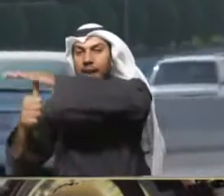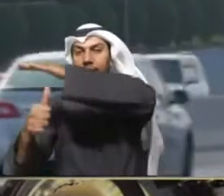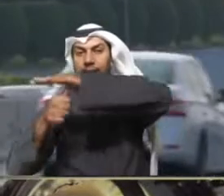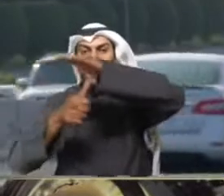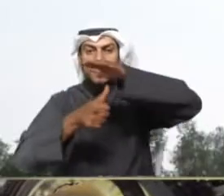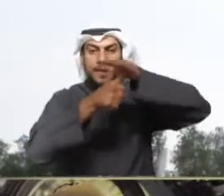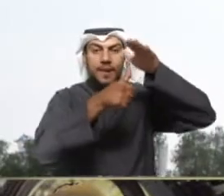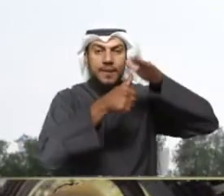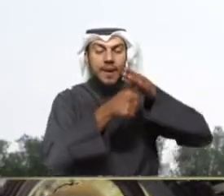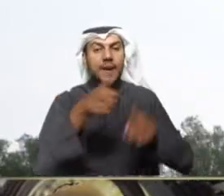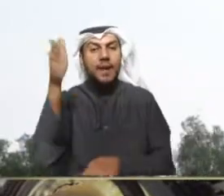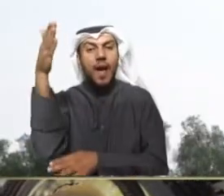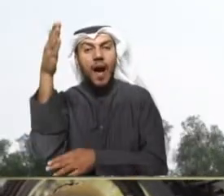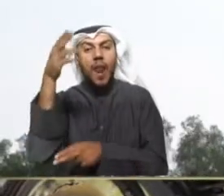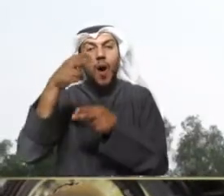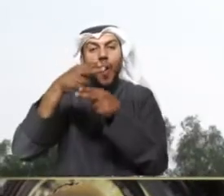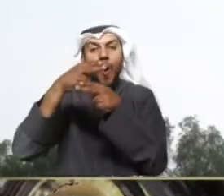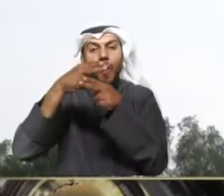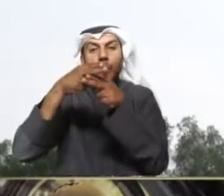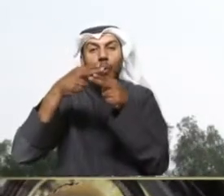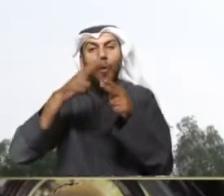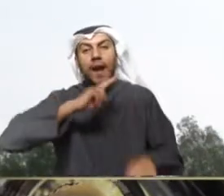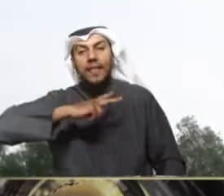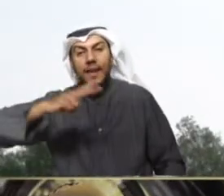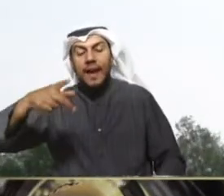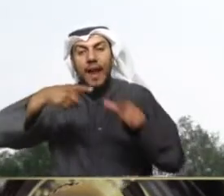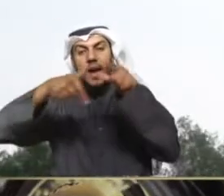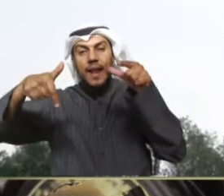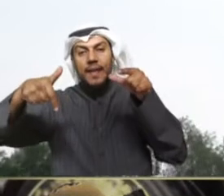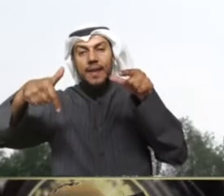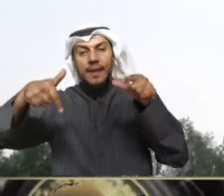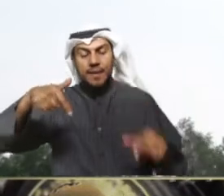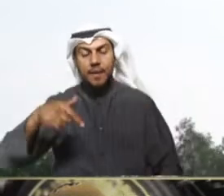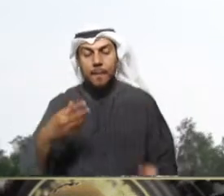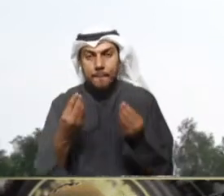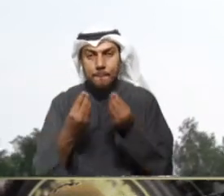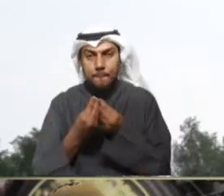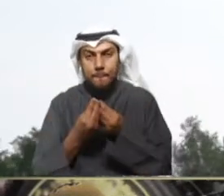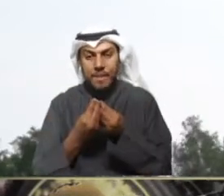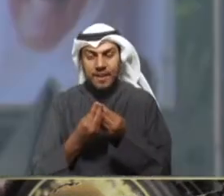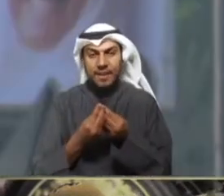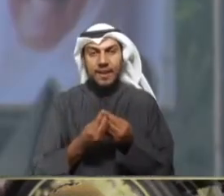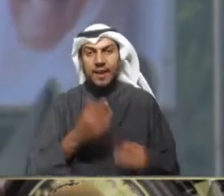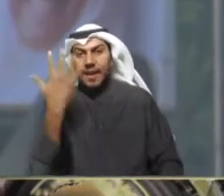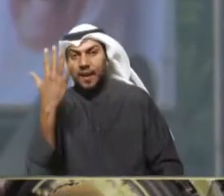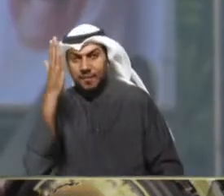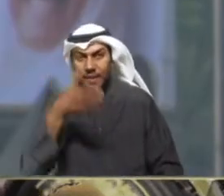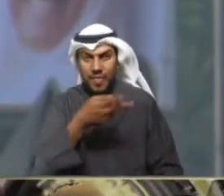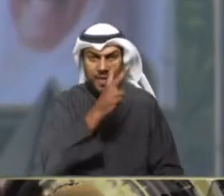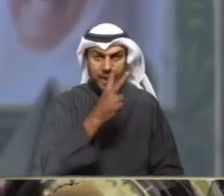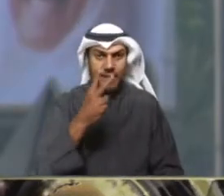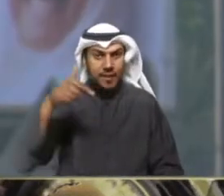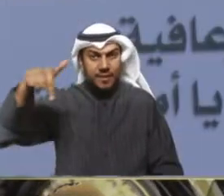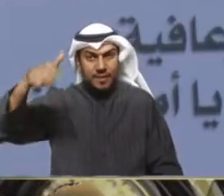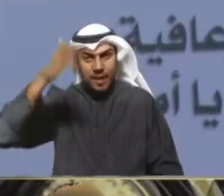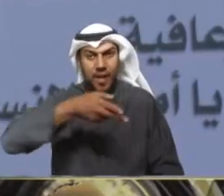دول مجلس التعاون الخليجي، وذلك في 5 و6 من الشهر الجاري. وقد ازدانت شوارع البلاد بإعلام